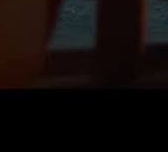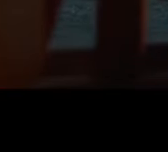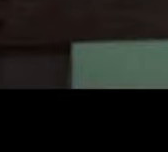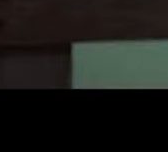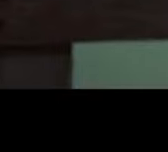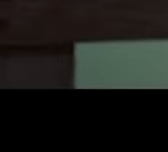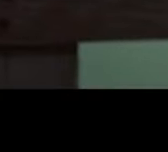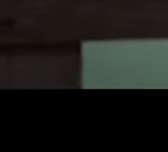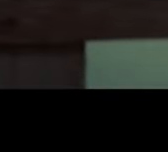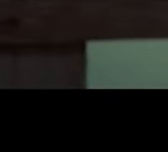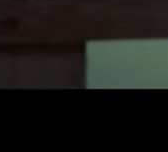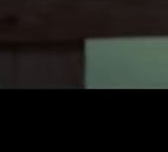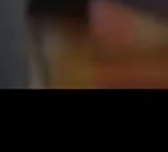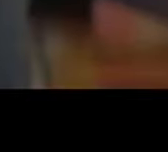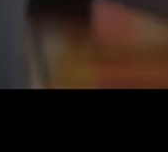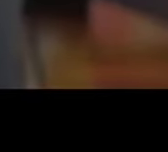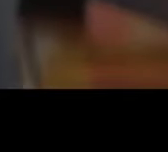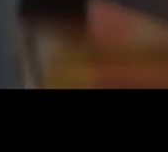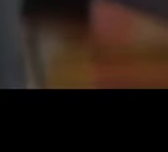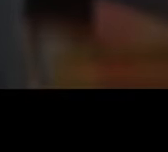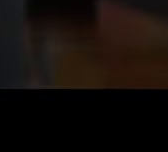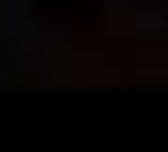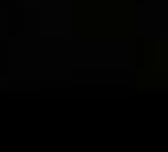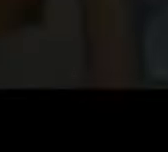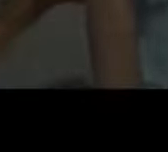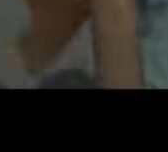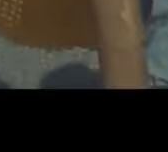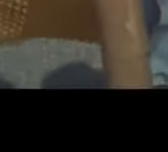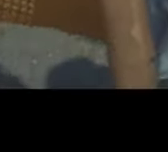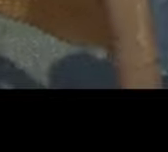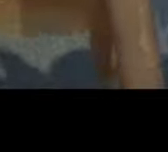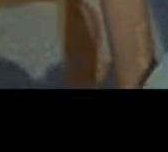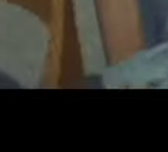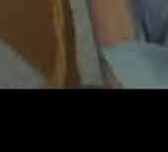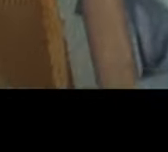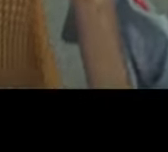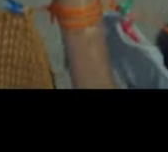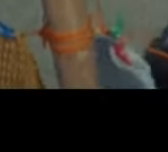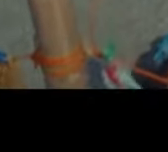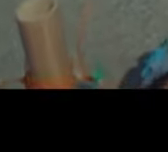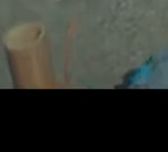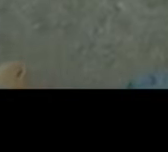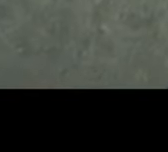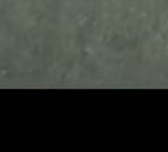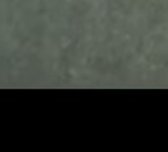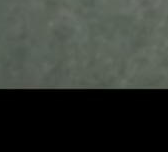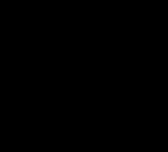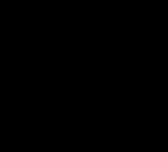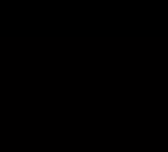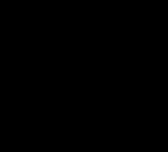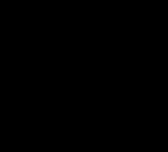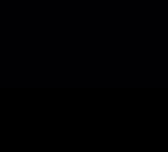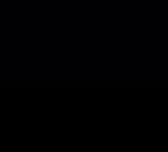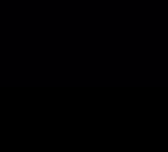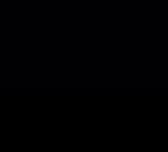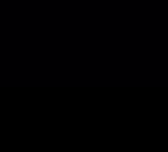Pakiramdam ko, nung bata ako, buhay yung mga story ng nanay ko.